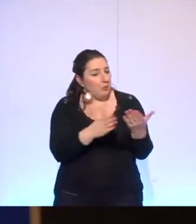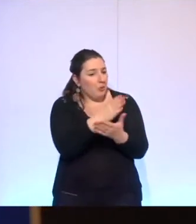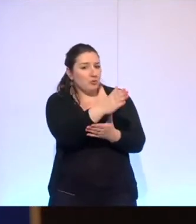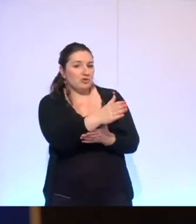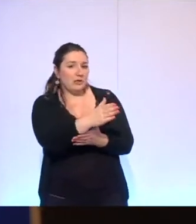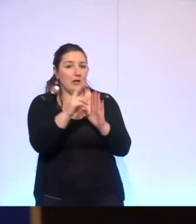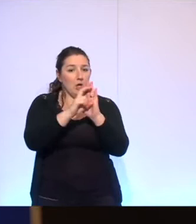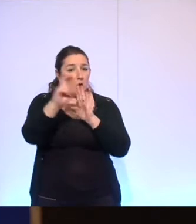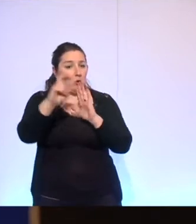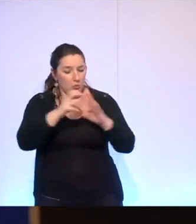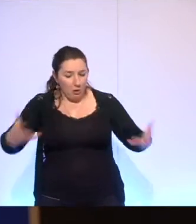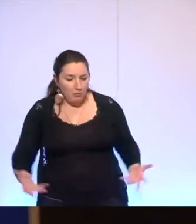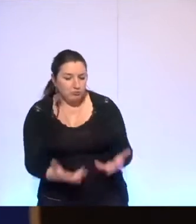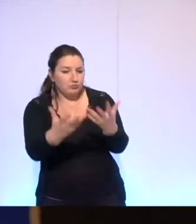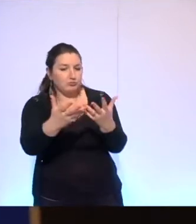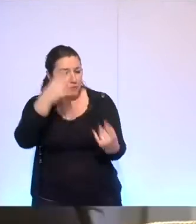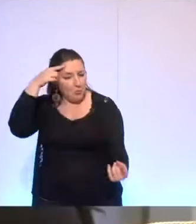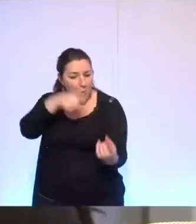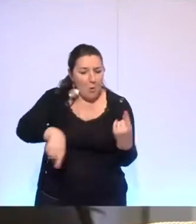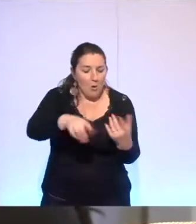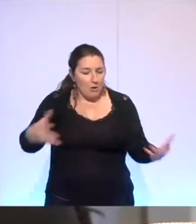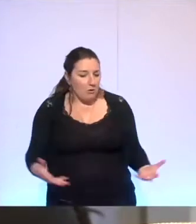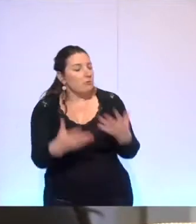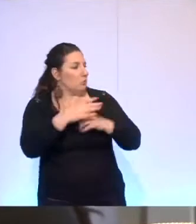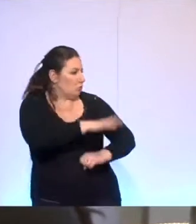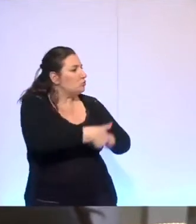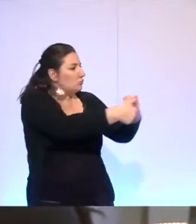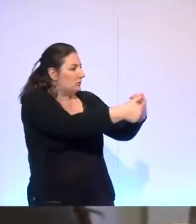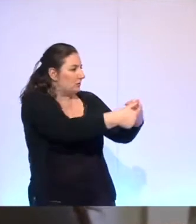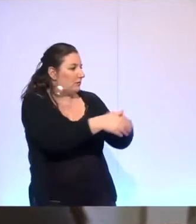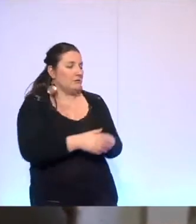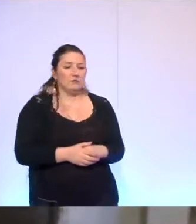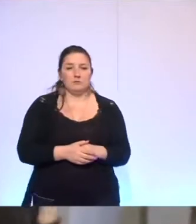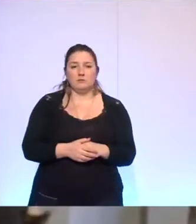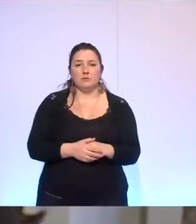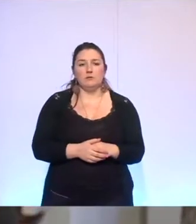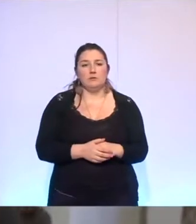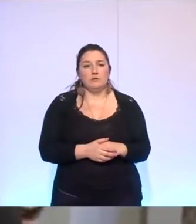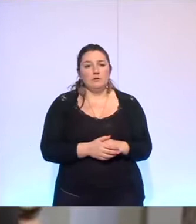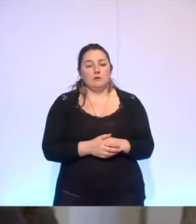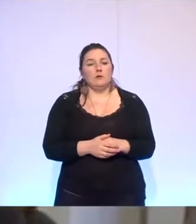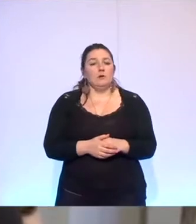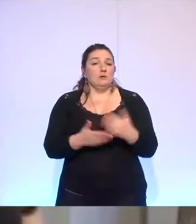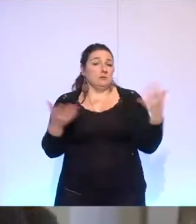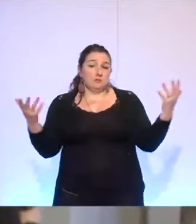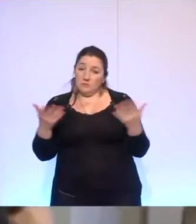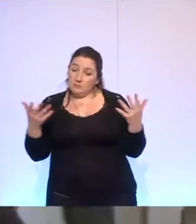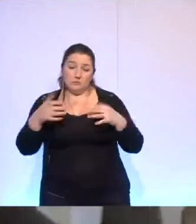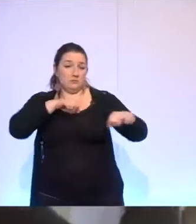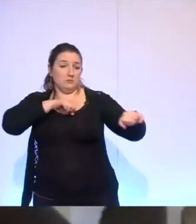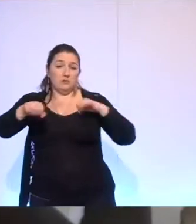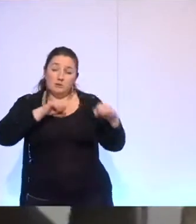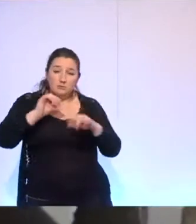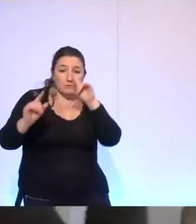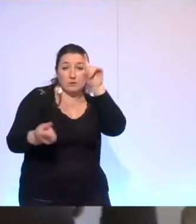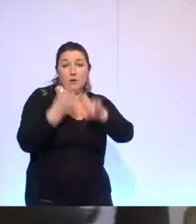intérêt des Grenobloises et de Grenoblois, c'est-à-dire pour des actes majeurs qui devront prioritairement passer